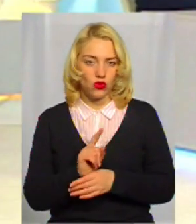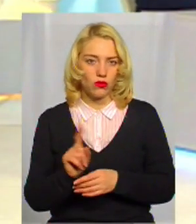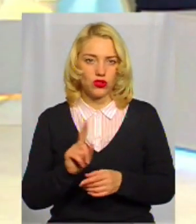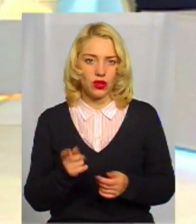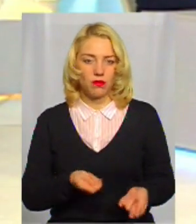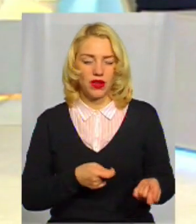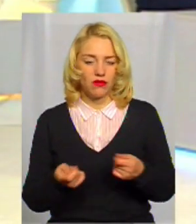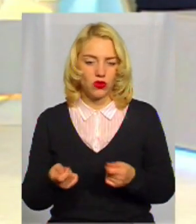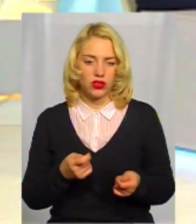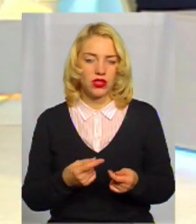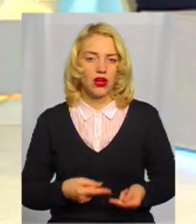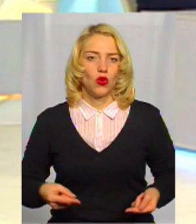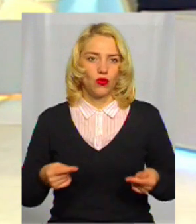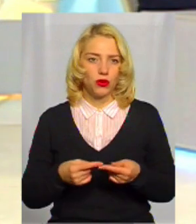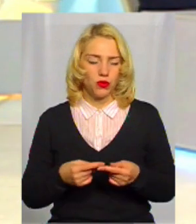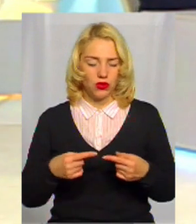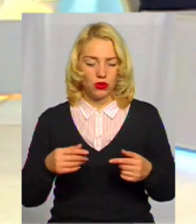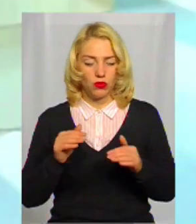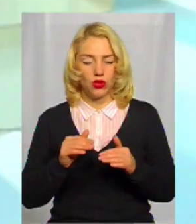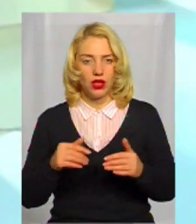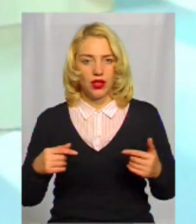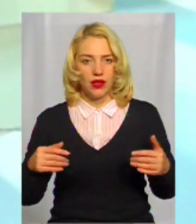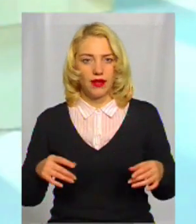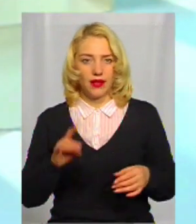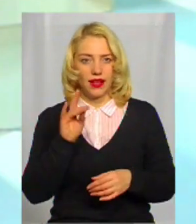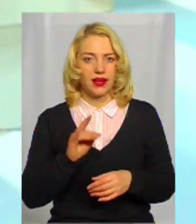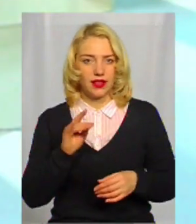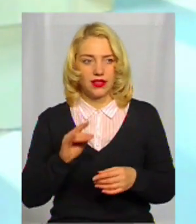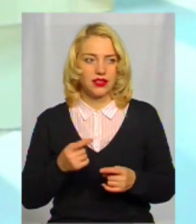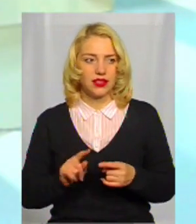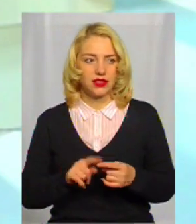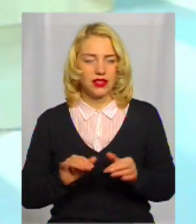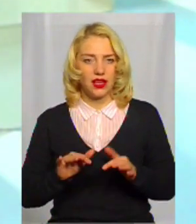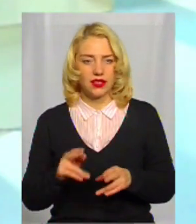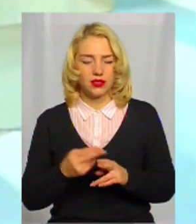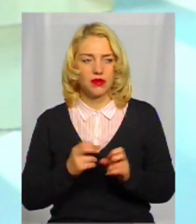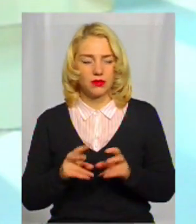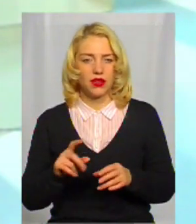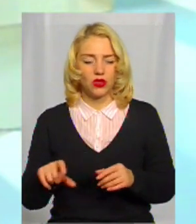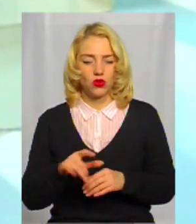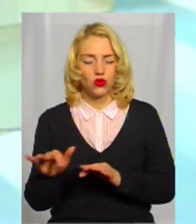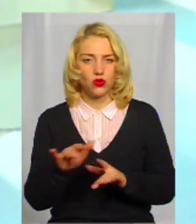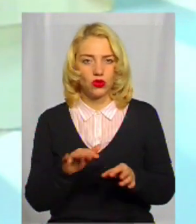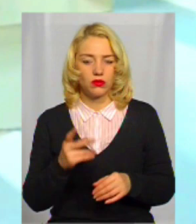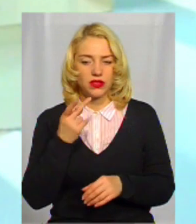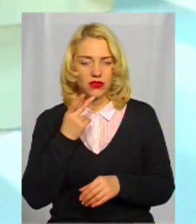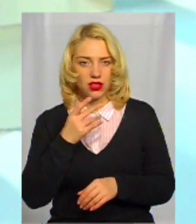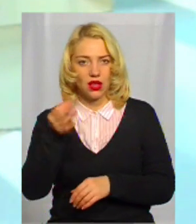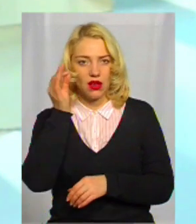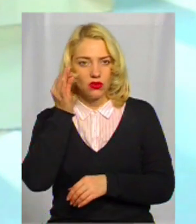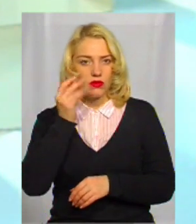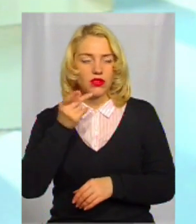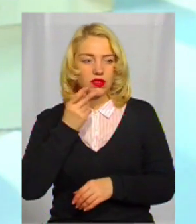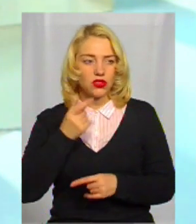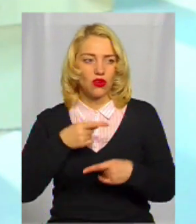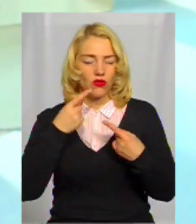все ж таки у відповідному кріслі? Ну, взагалі, крім акцій, які проводяться в нас зараз на тижні безпеки дорожнього руху, ми завжди нагадуємо, завжди про